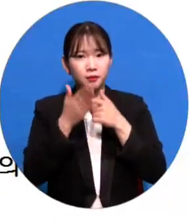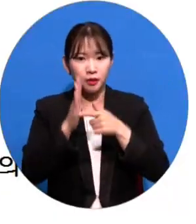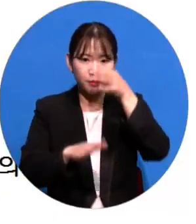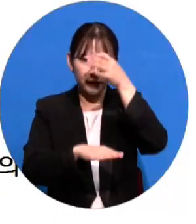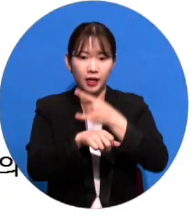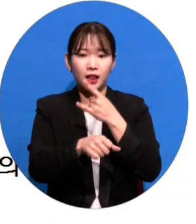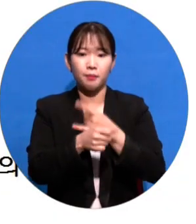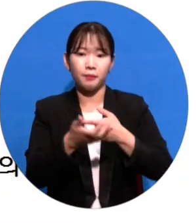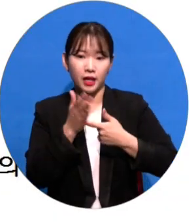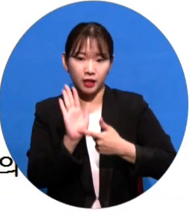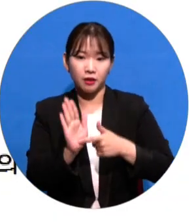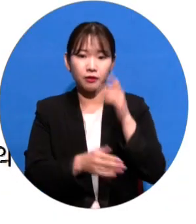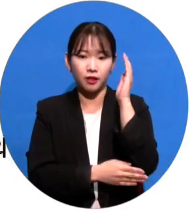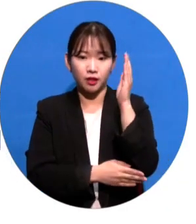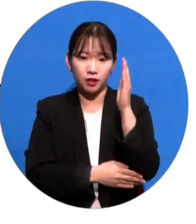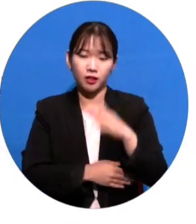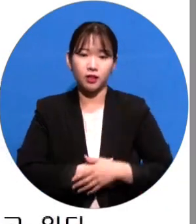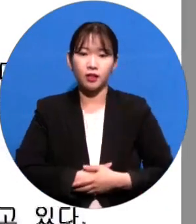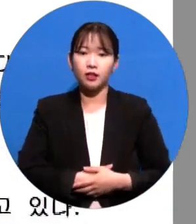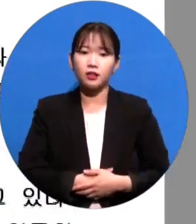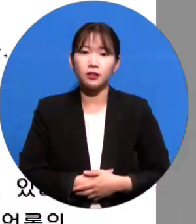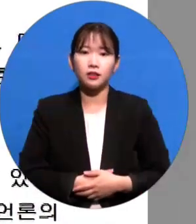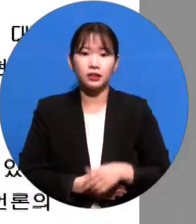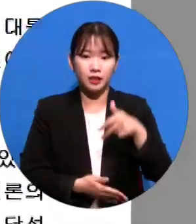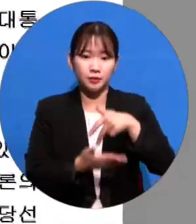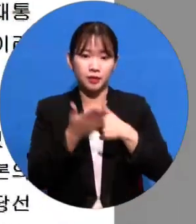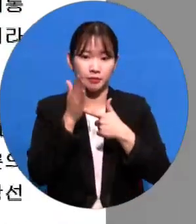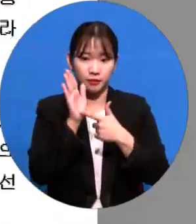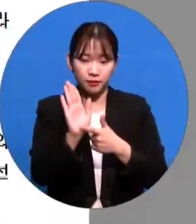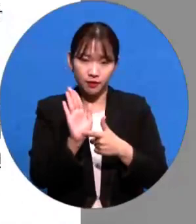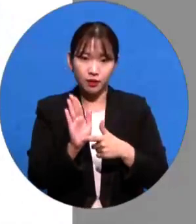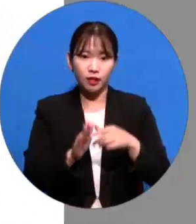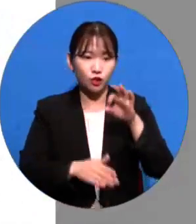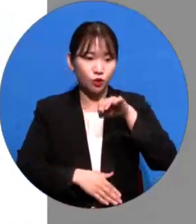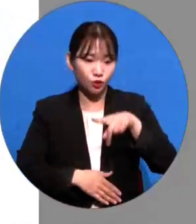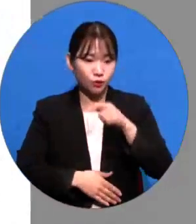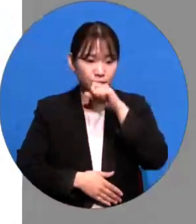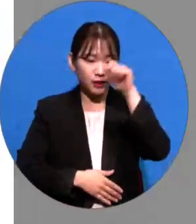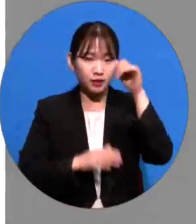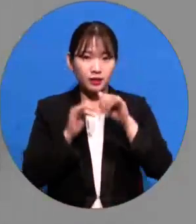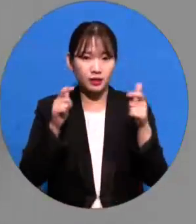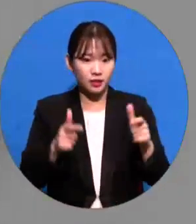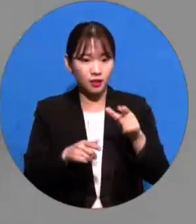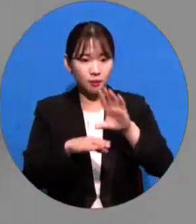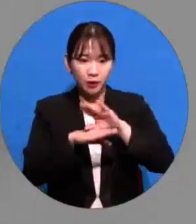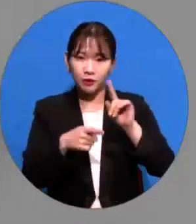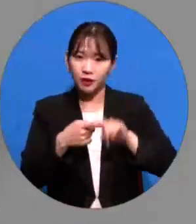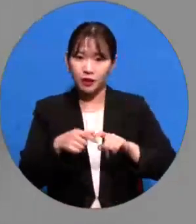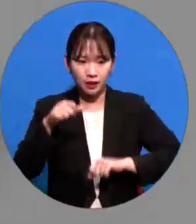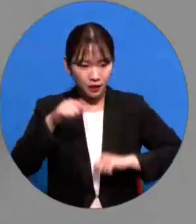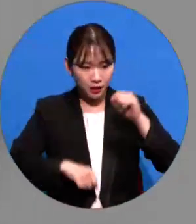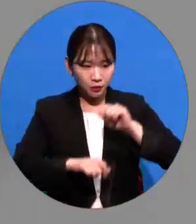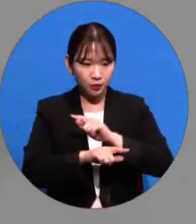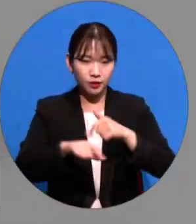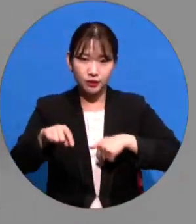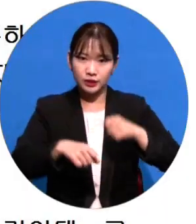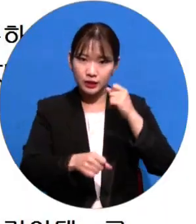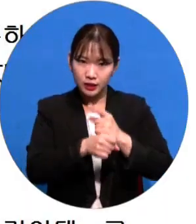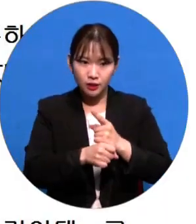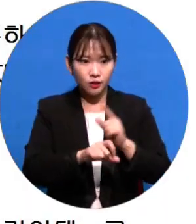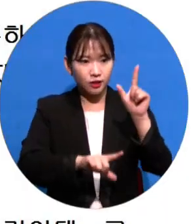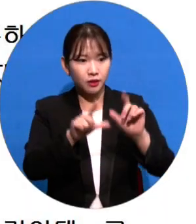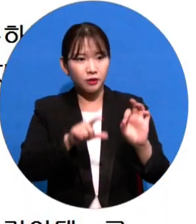하라고 요구했습니다 한국기자협회 는 성명서를 통해 윤 당선자의 지역 언론에 대한 태도는 각종 정치적 사안으로